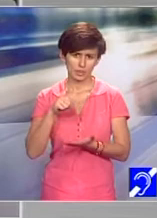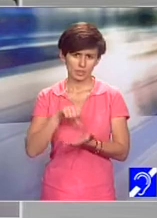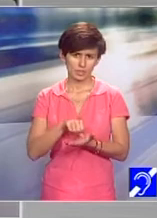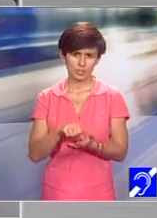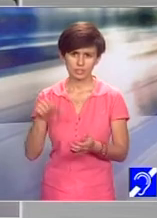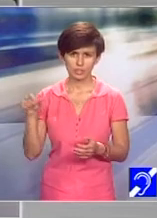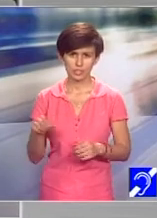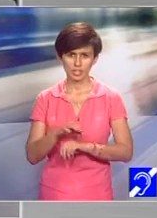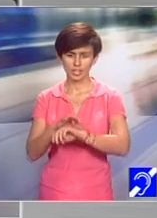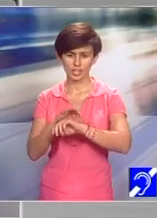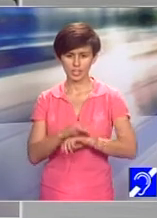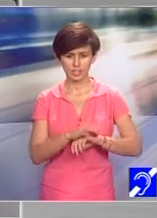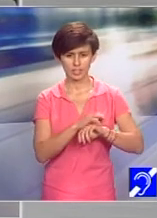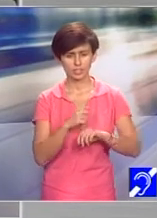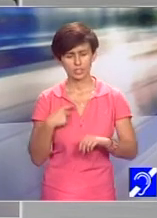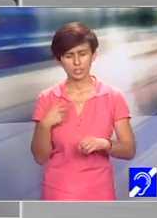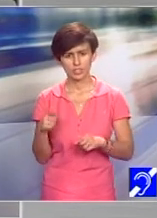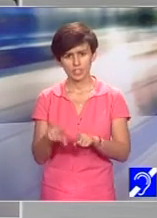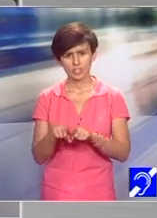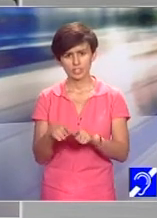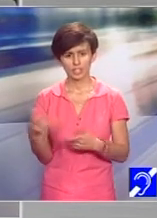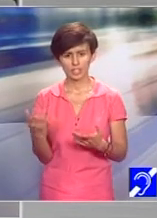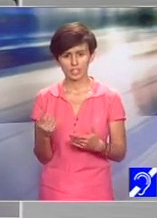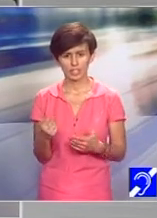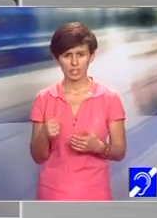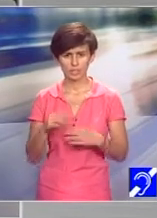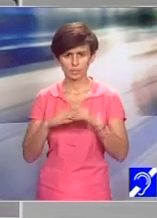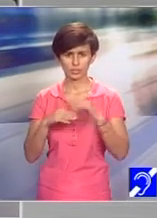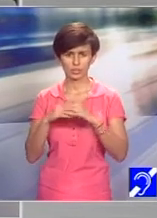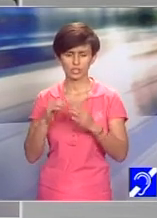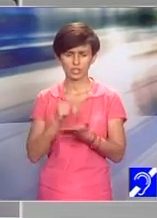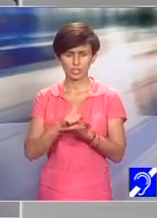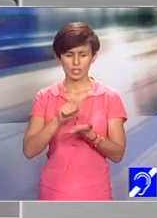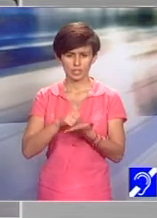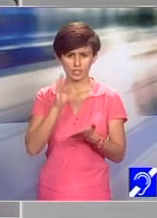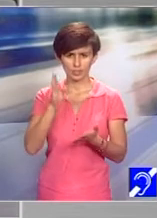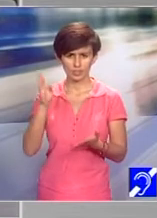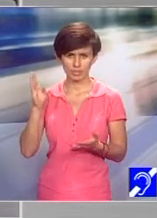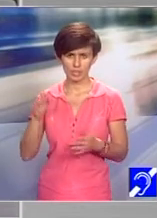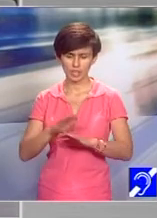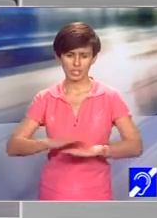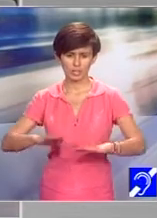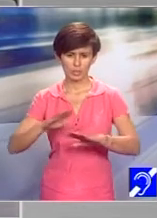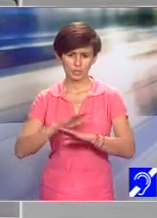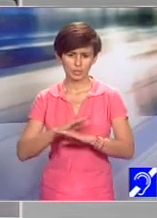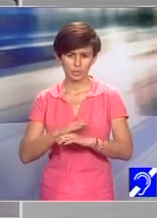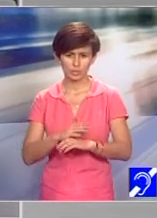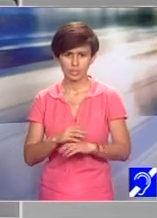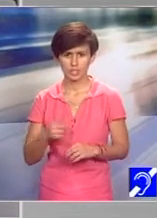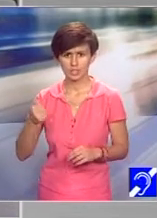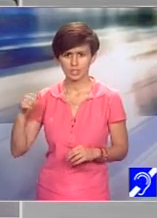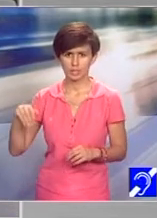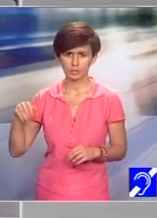fi același care a construit biblioteca publică din Amsterdam. Așadar, va fi un profesionist care a făcut